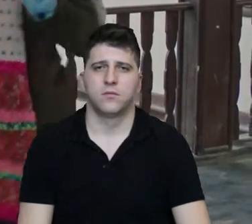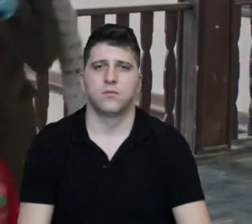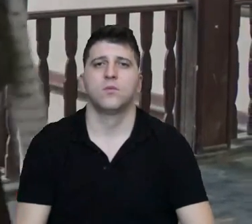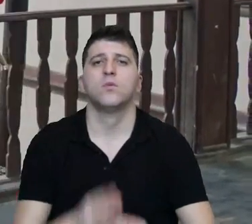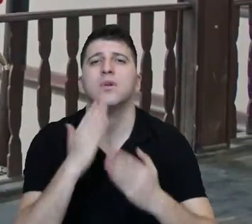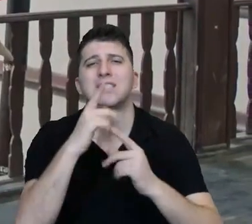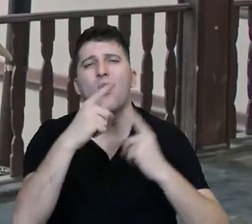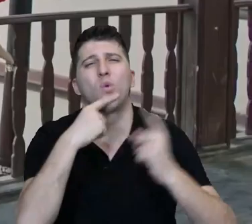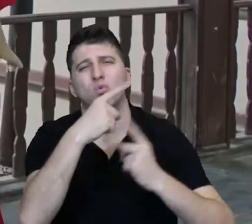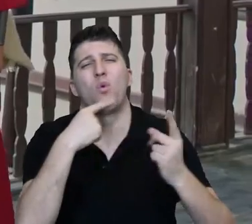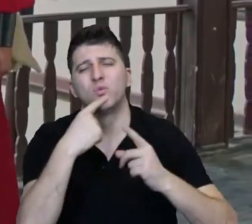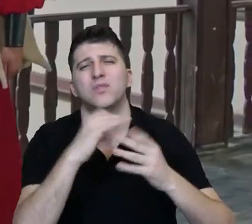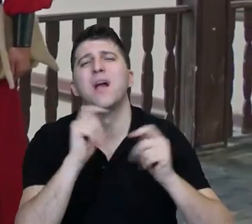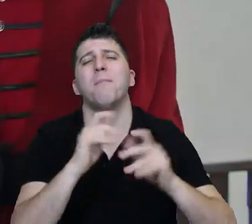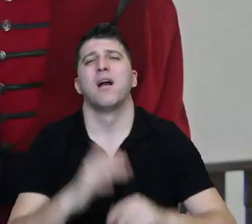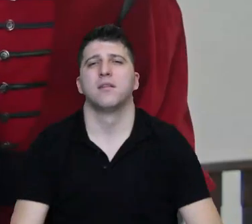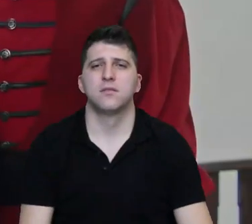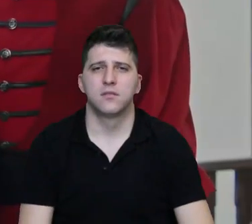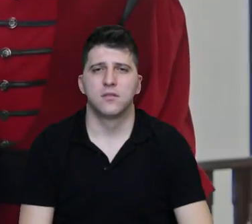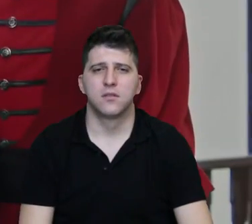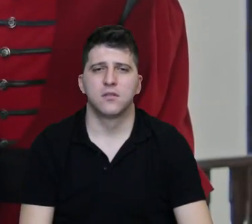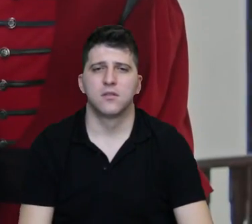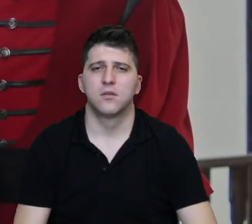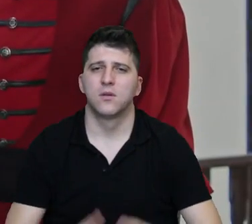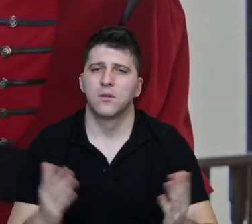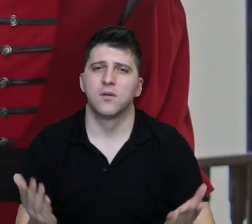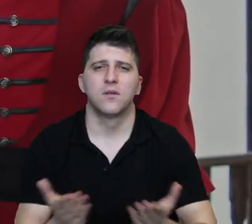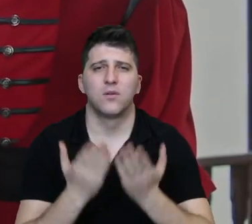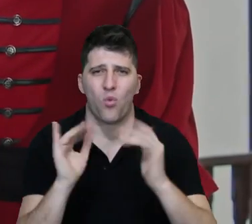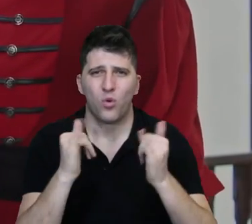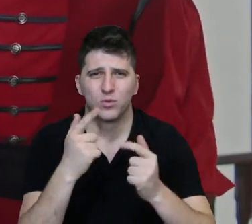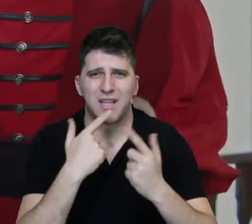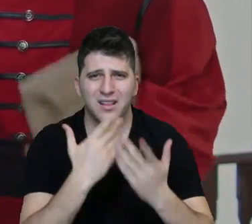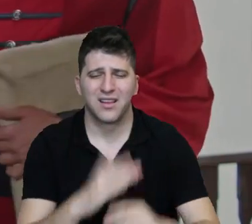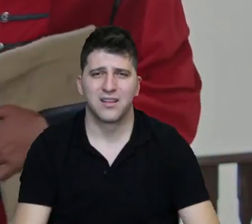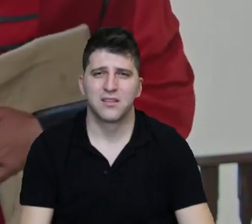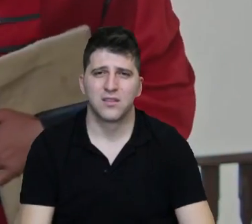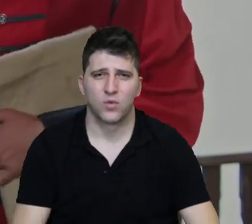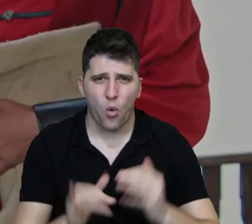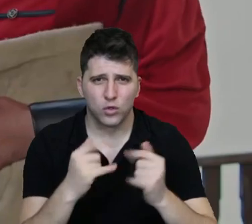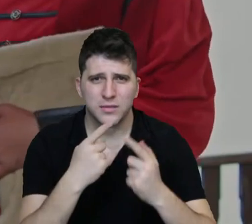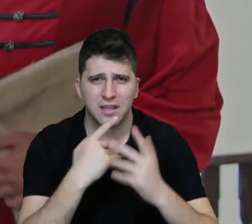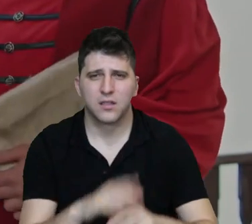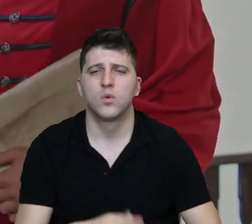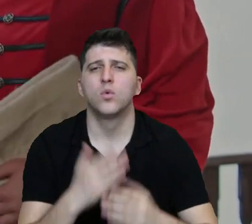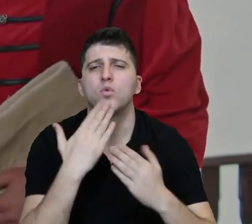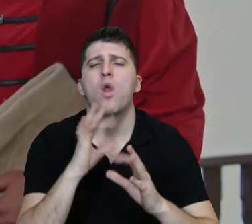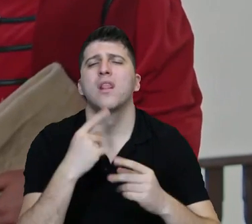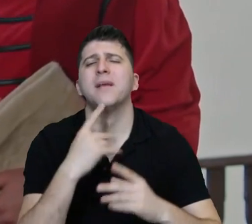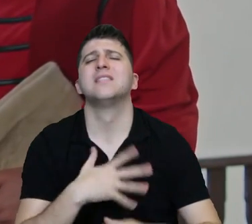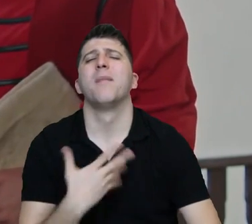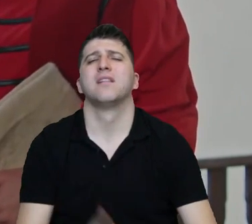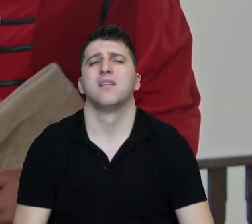Yok sen konuşursun Gökçe. Sen şey yapma. Gökçe'ye dediler. Oyuncu mu dedi o? Oyuncu mu dedi o? Yok öyle demek